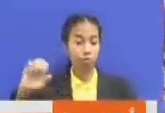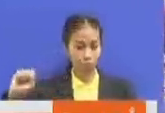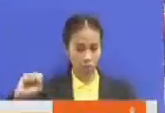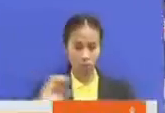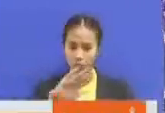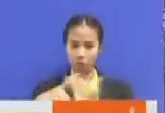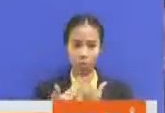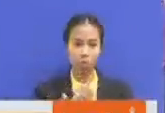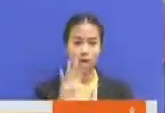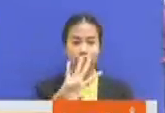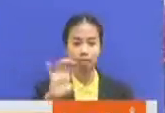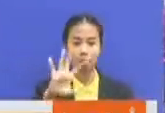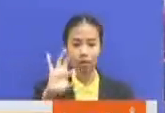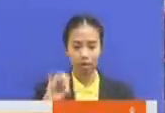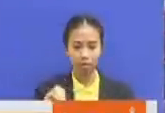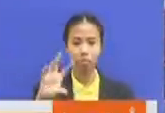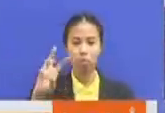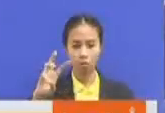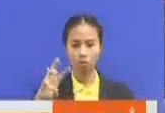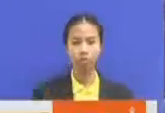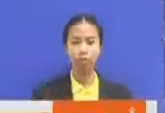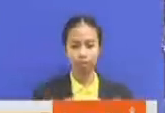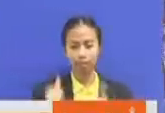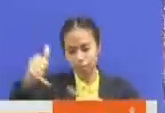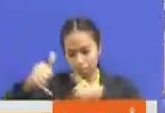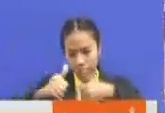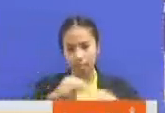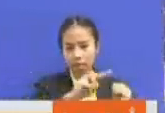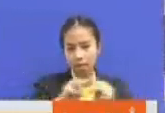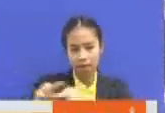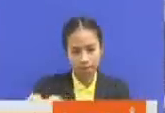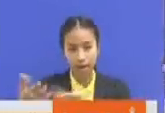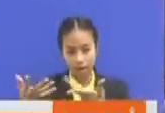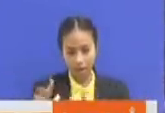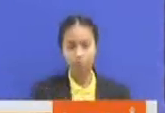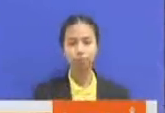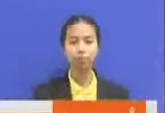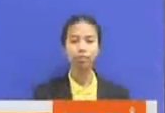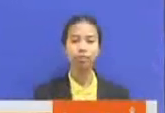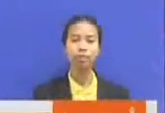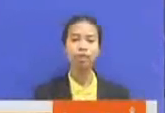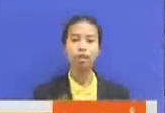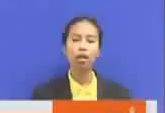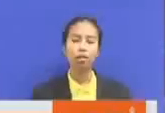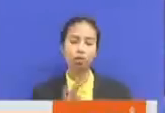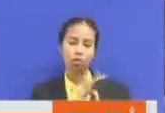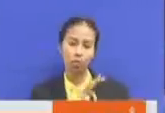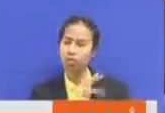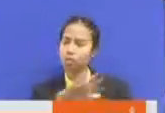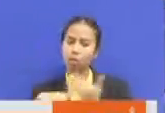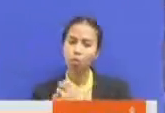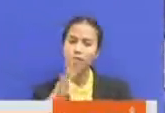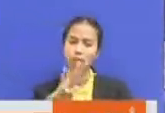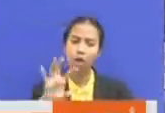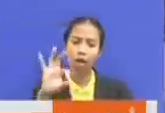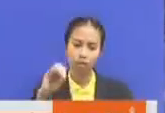คะก็จะต้องใช้เวลาจะมากหรือน้อยนะคะก็ขึ้นอยู่กับว่าแต่ละตำแหน่งนั้นมีการเสนอชื่อคู่แข่งเข้า